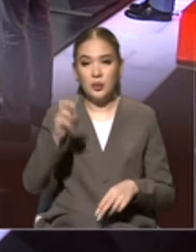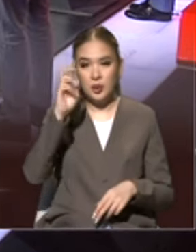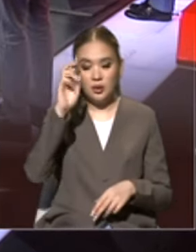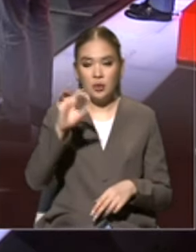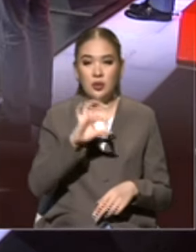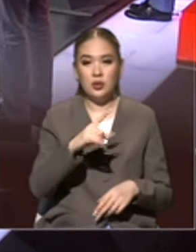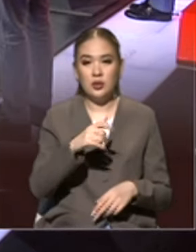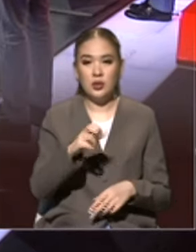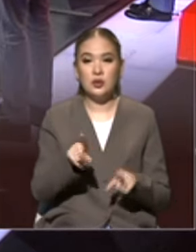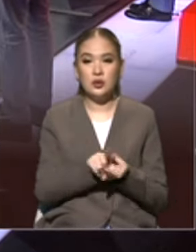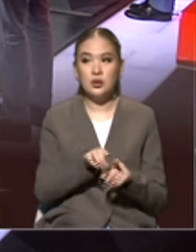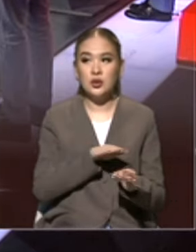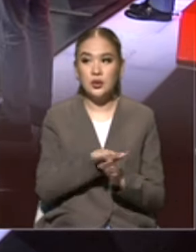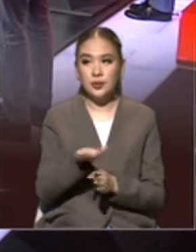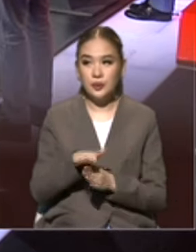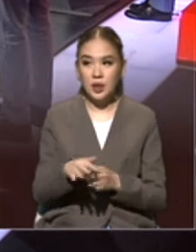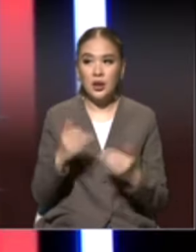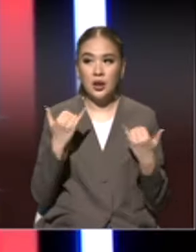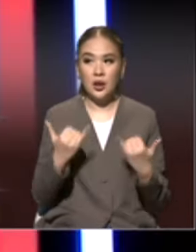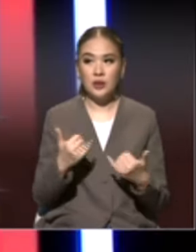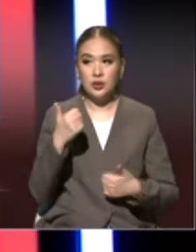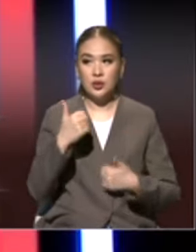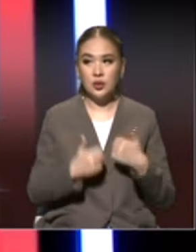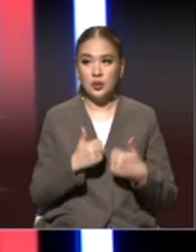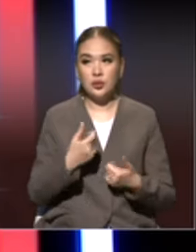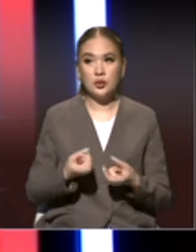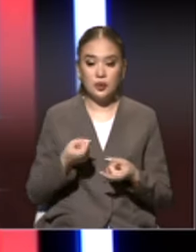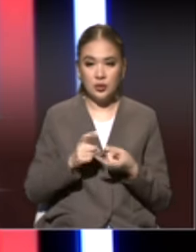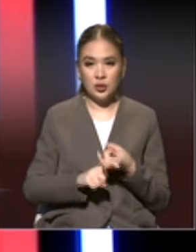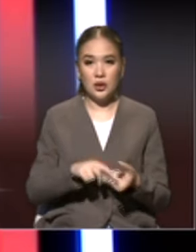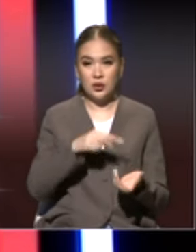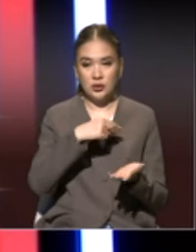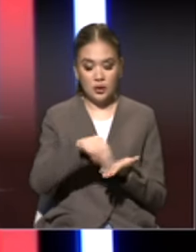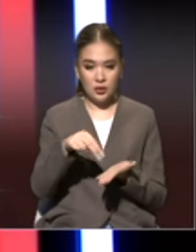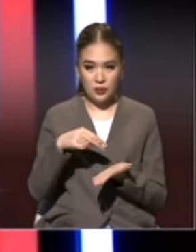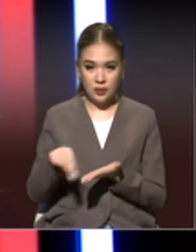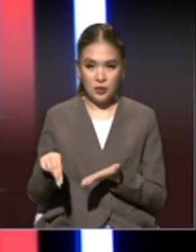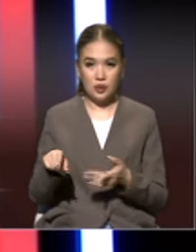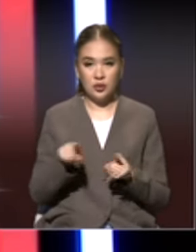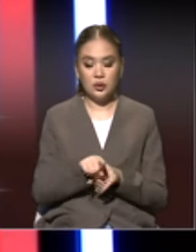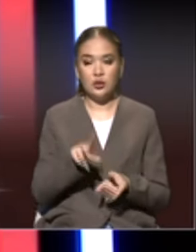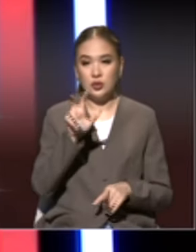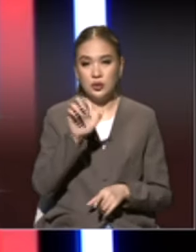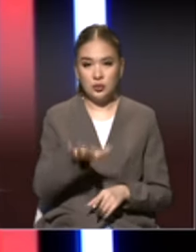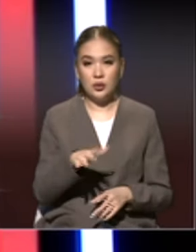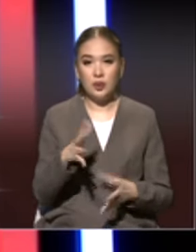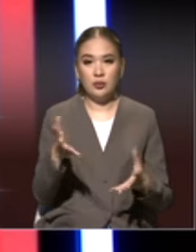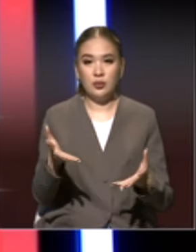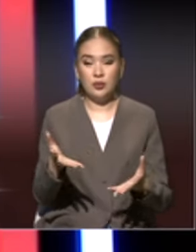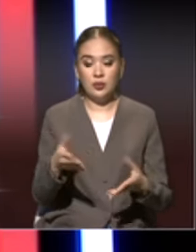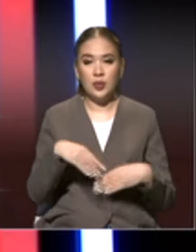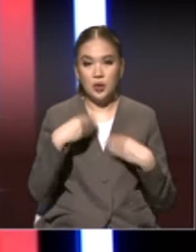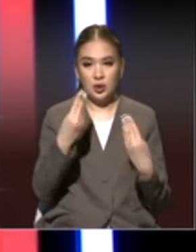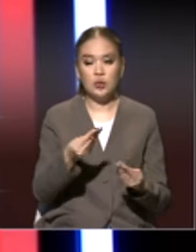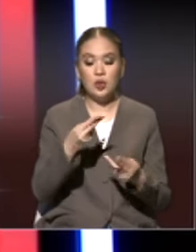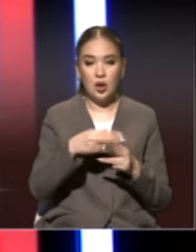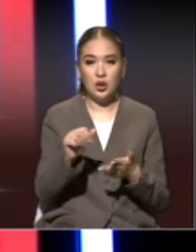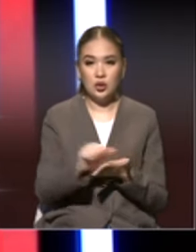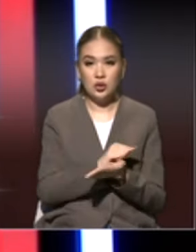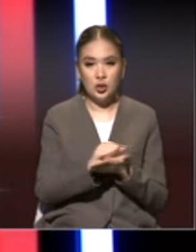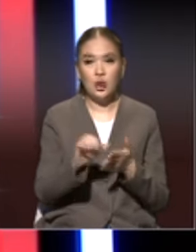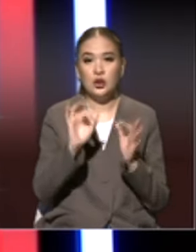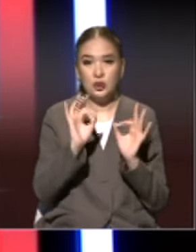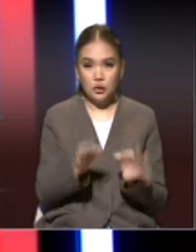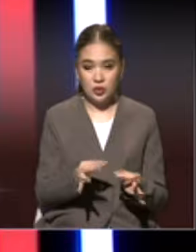мүддесін ескеру керек. Қазір егер конкурс тәсілімен өткізілген сатып алуларда үш өнім беруші қатысып, тек біреуінің құжаттары дұрыс болса,